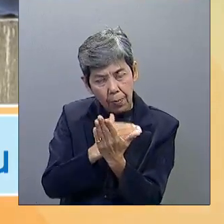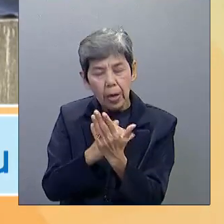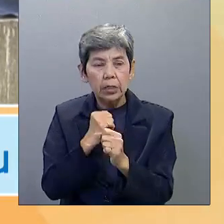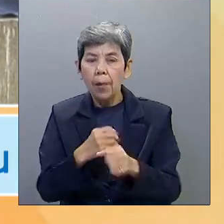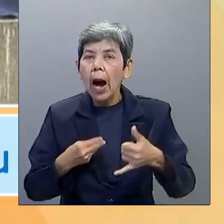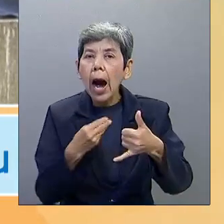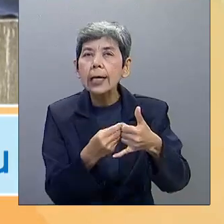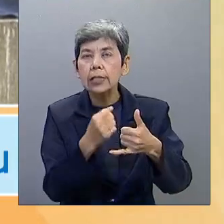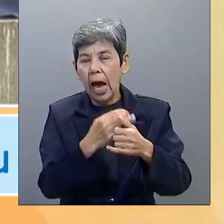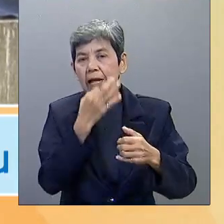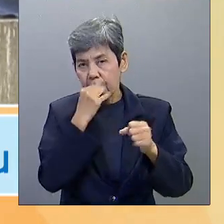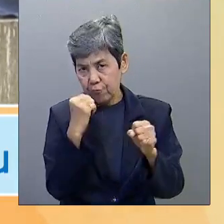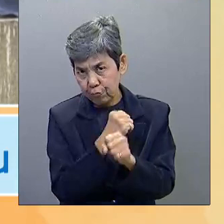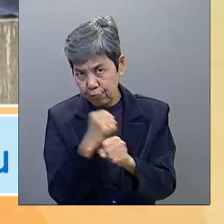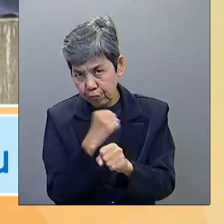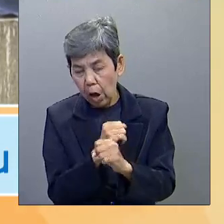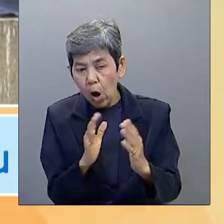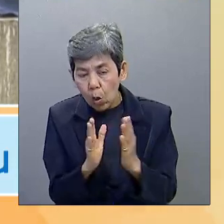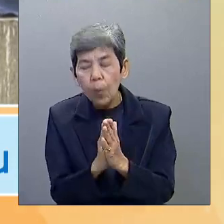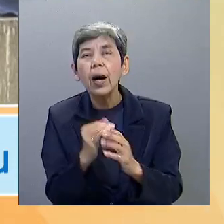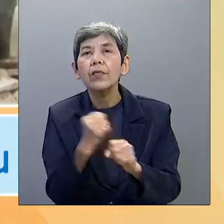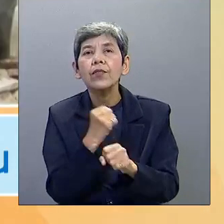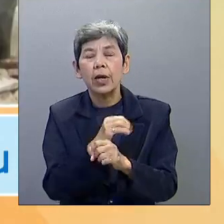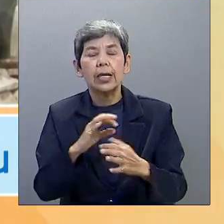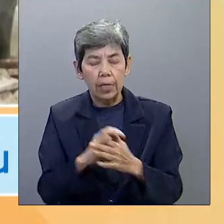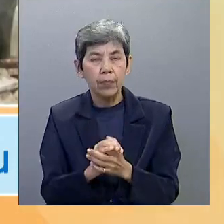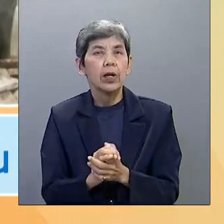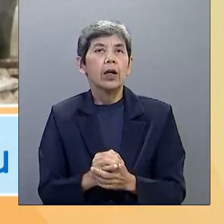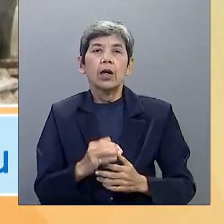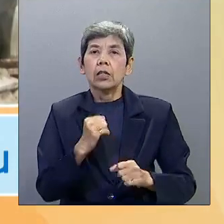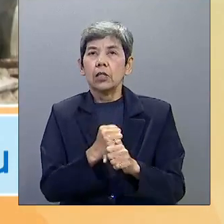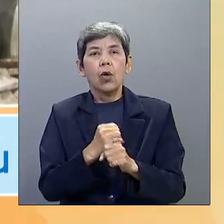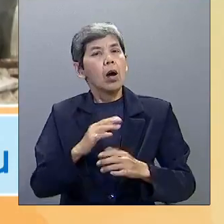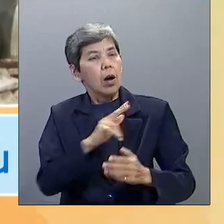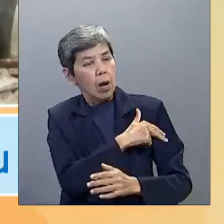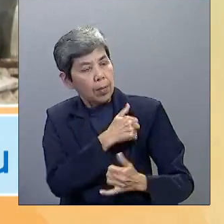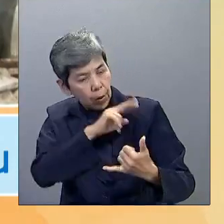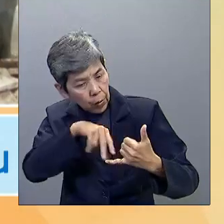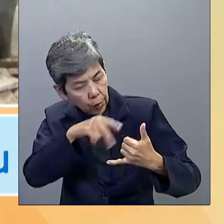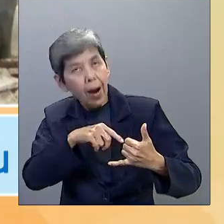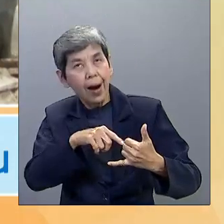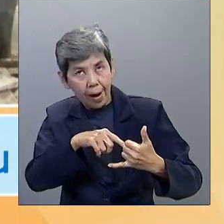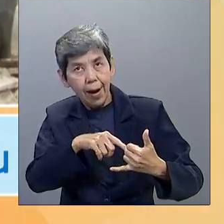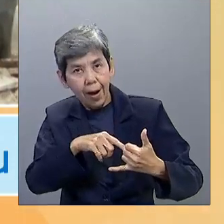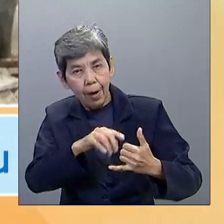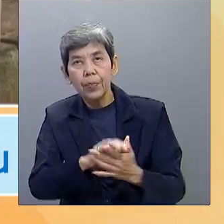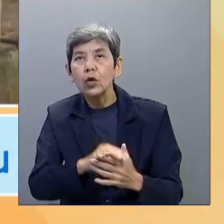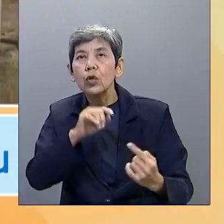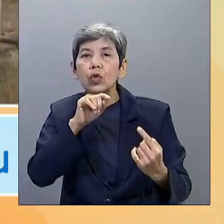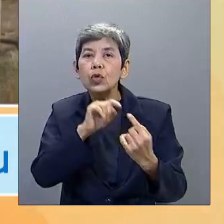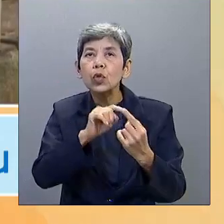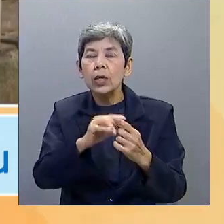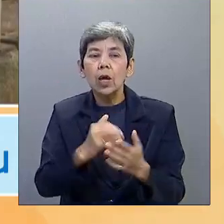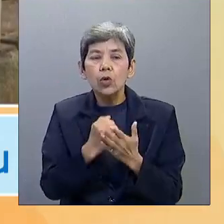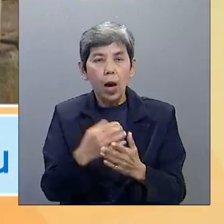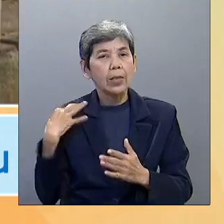ามีพื้นที่ของการฝึกอาชีพแล้วรวมมาสู่สุขภาวะข้างถนนก็คือการรักษาพยาบาลการเจ็บป่วยข้างถนนแล้วก็หมออาสา